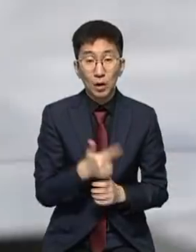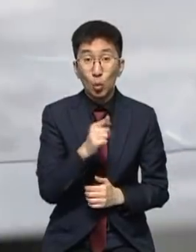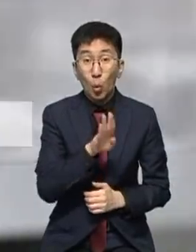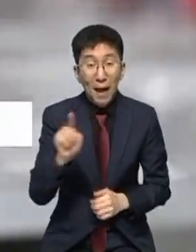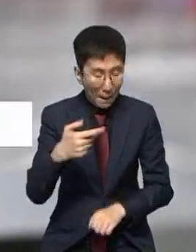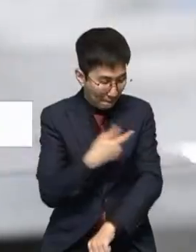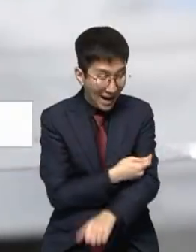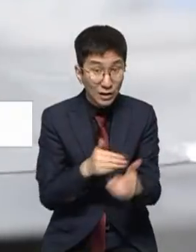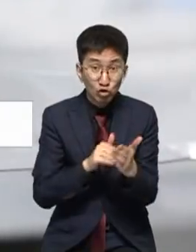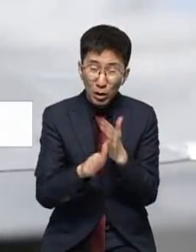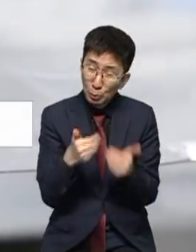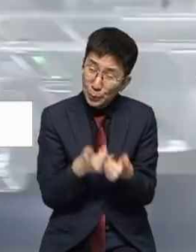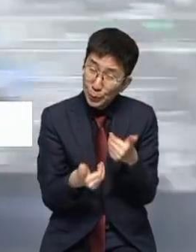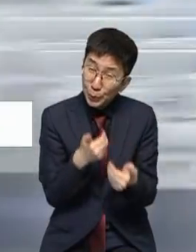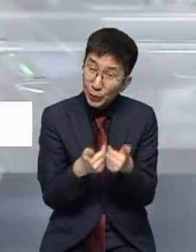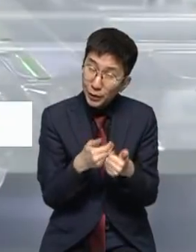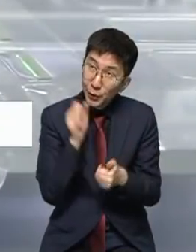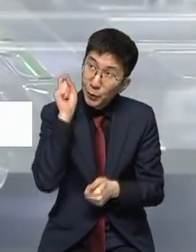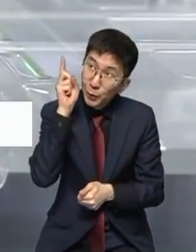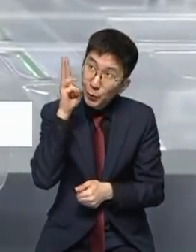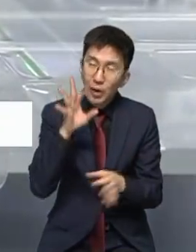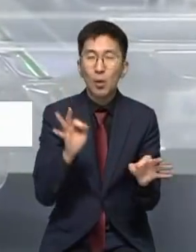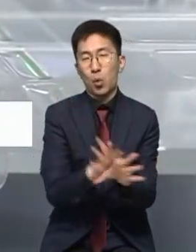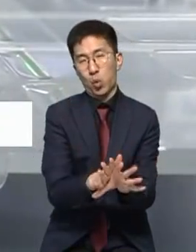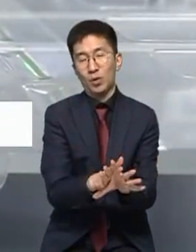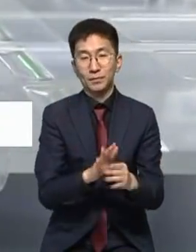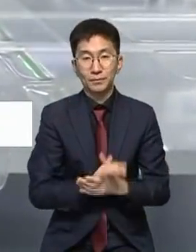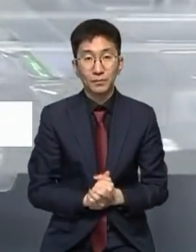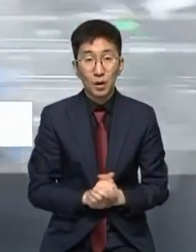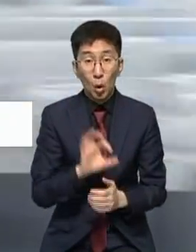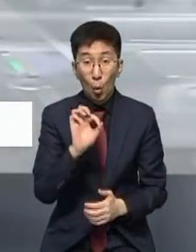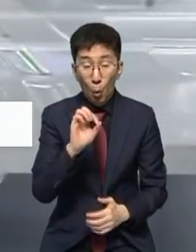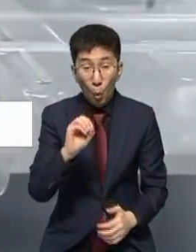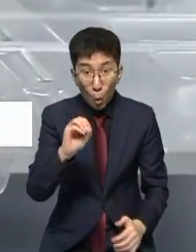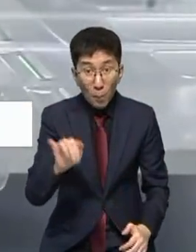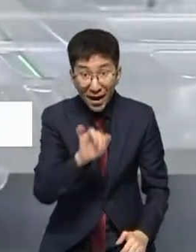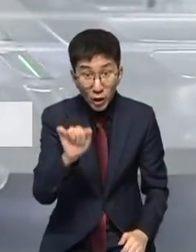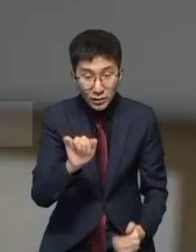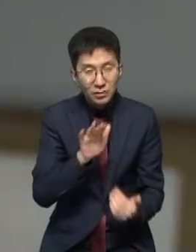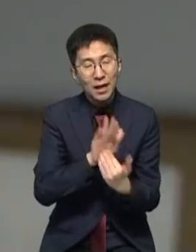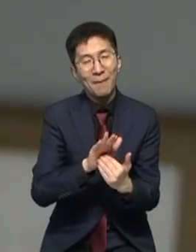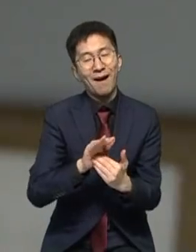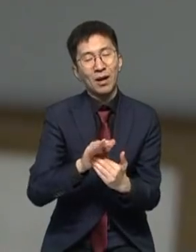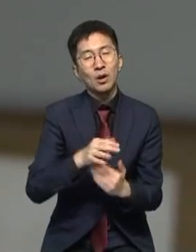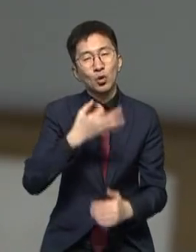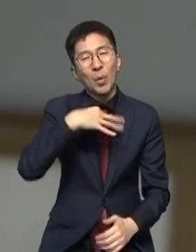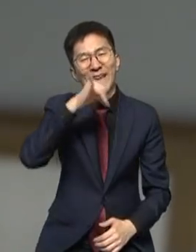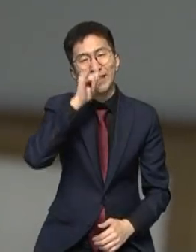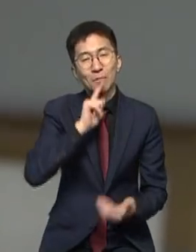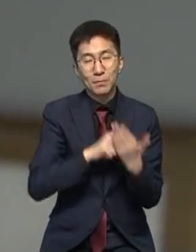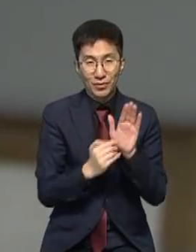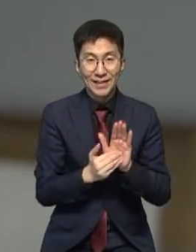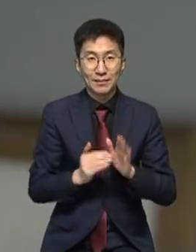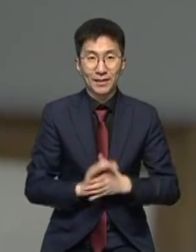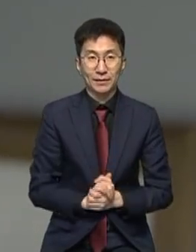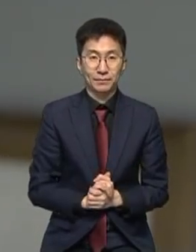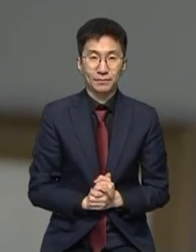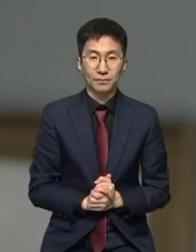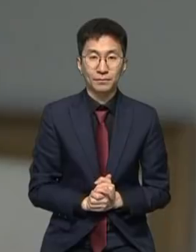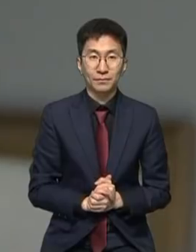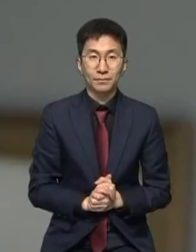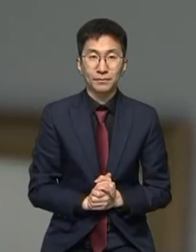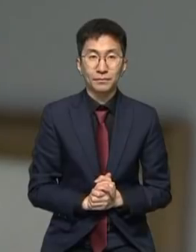접종 후 이상 반응은 대부분 상일 내 사라졌으며 몸이 그런 변이 에도 예방 효과가 있다고 밝혔습니다 sbs